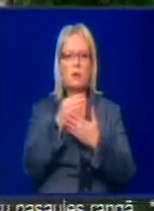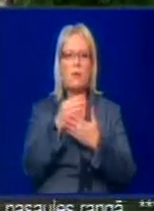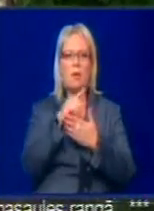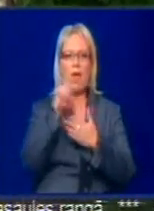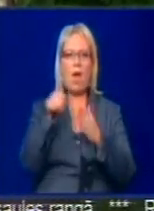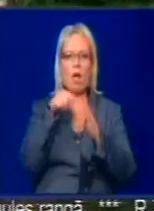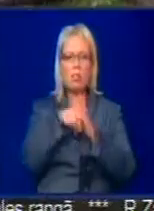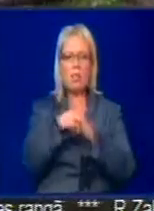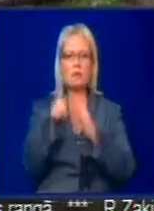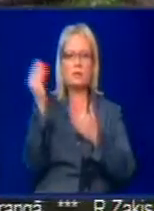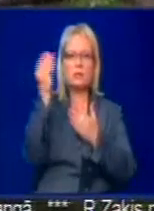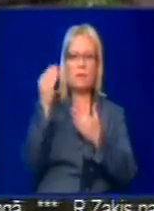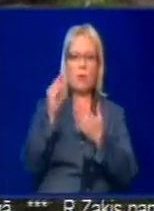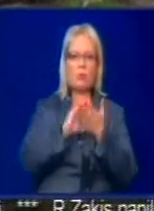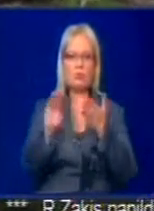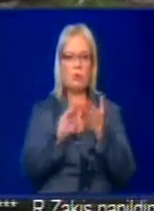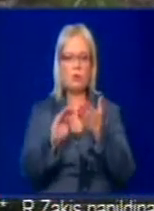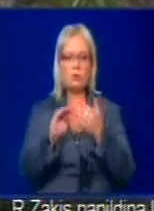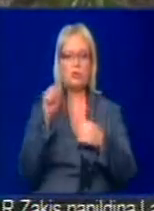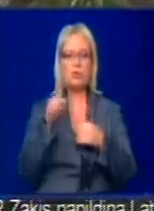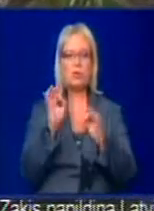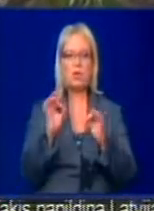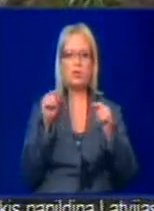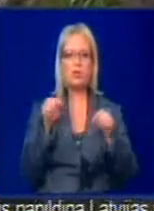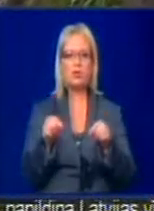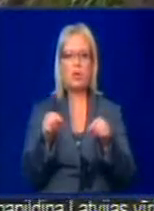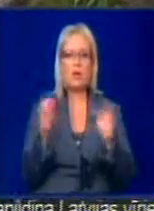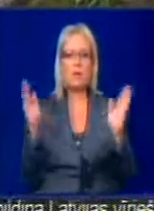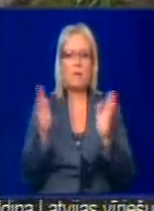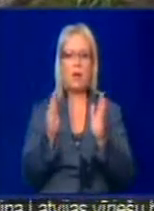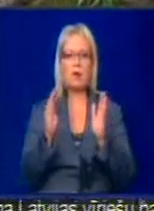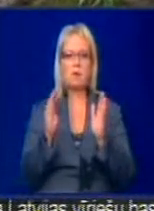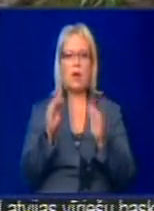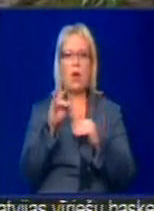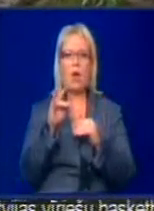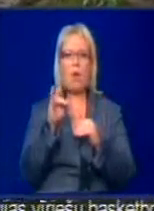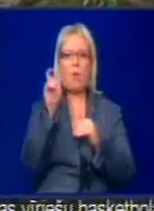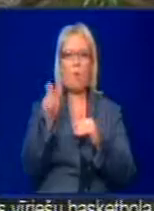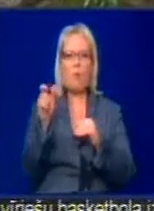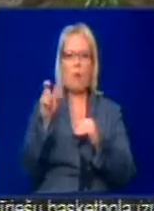alasenos uzrakstus un zīmējumus. Tieši šeit, mazajā